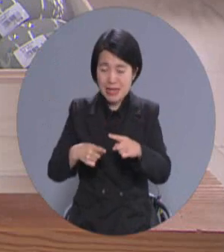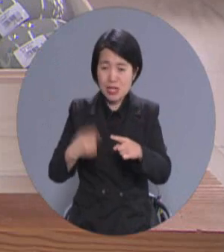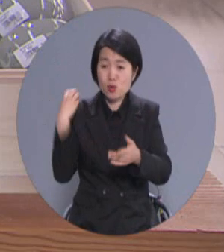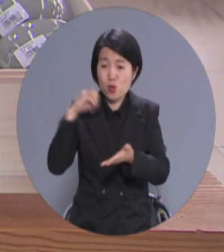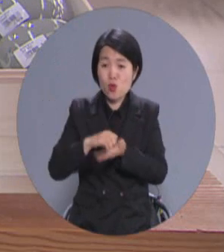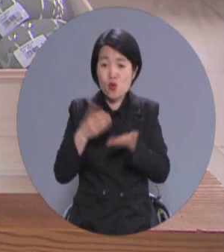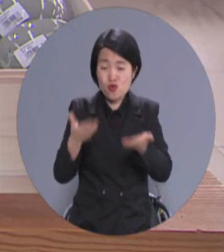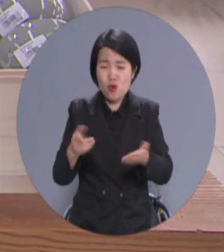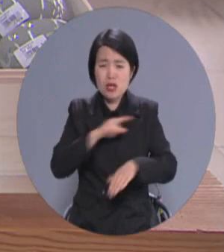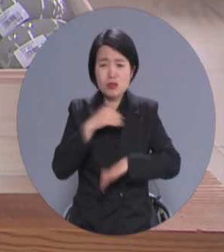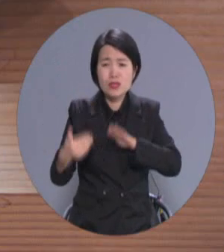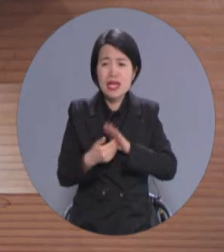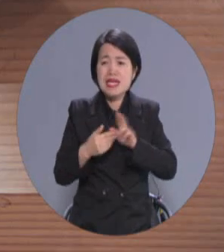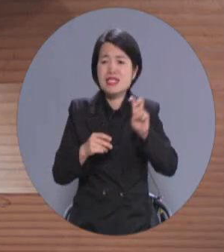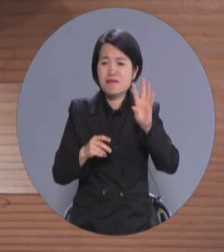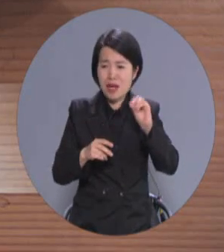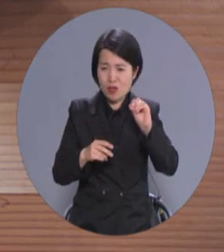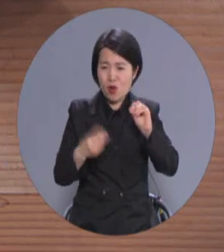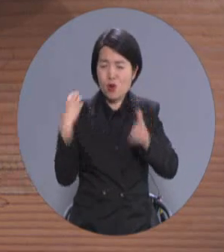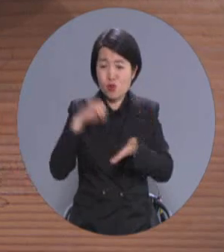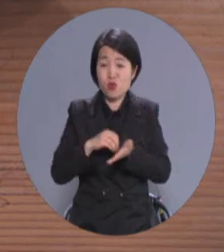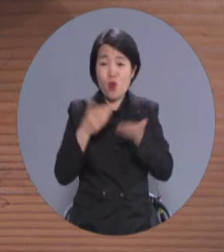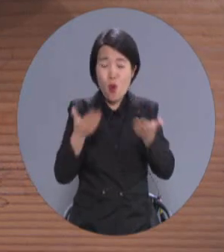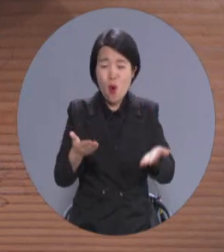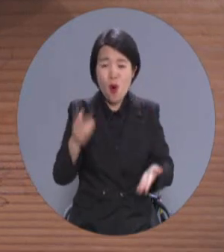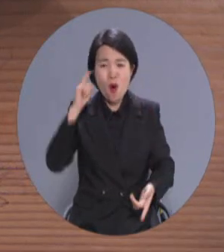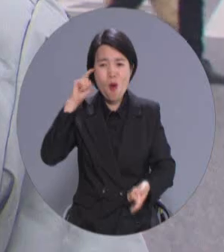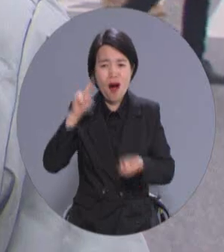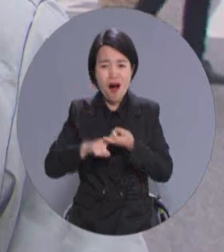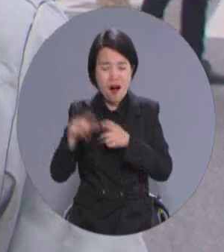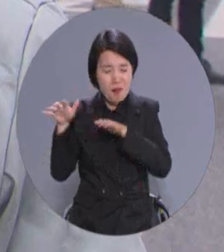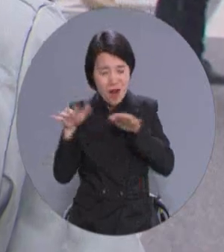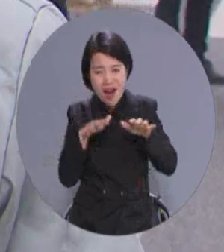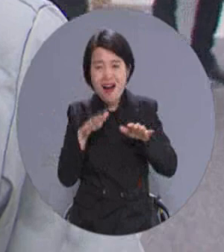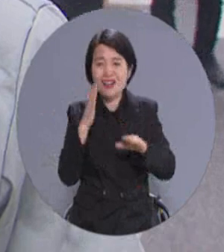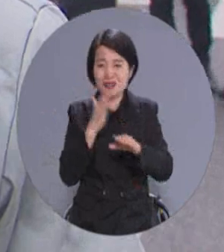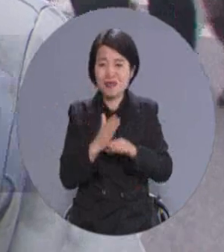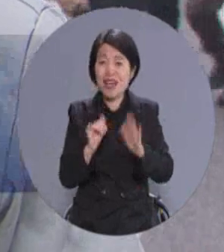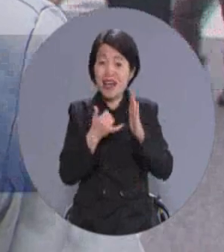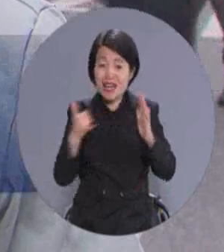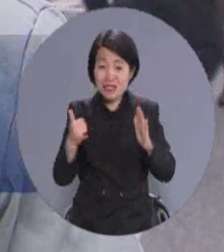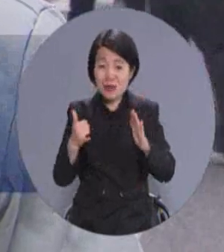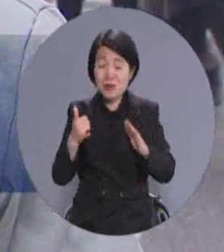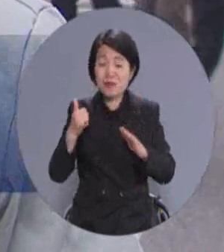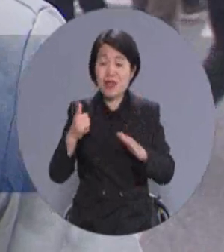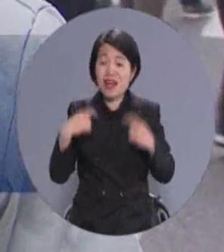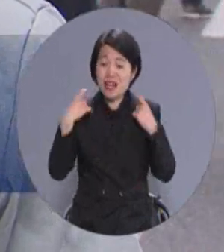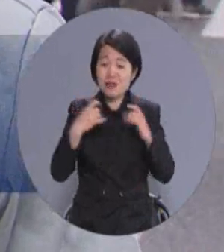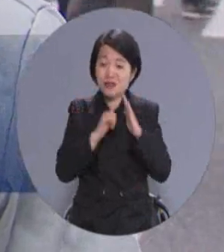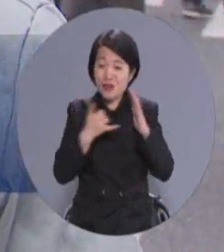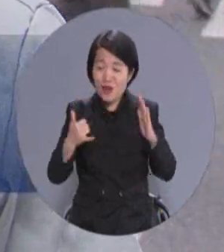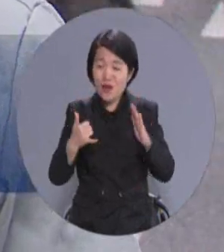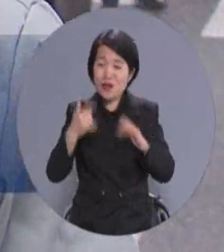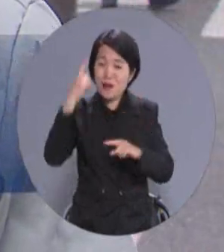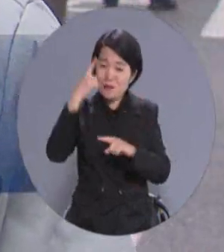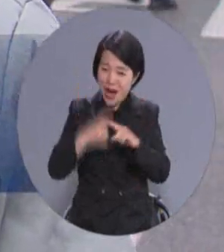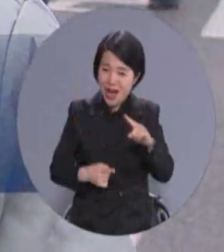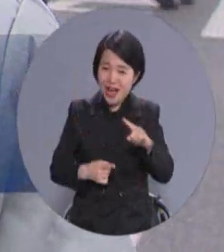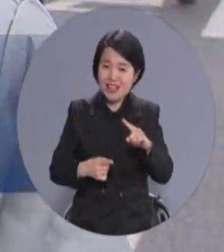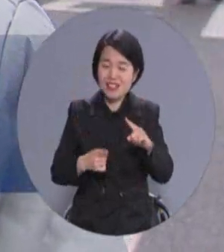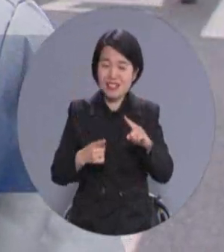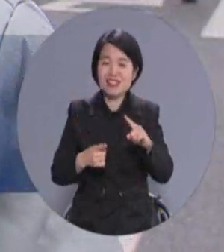원까지 돌려받을 수 있어 관심을 끌고 있습니다. 가족에 한해서 반값 가족여행을 같이 하기